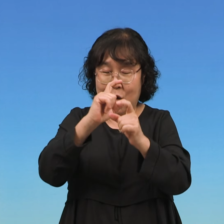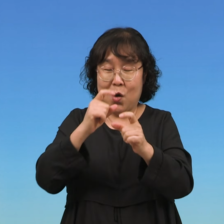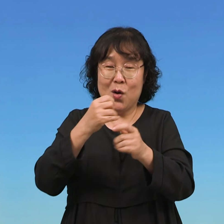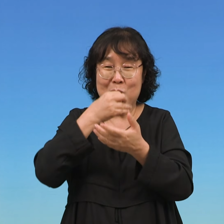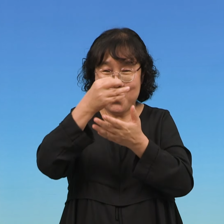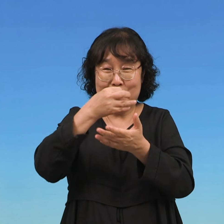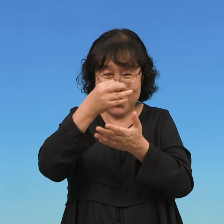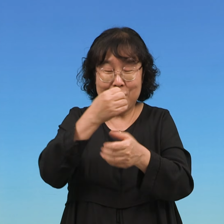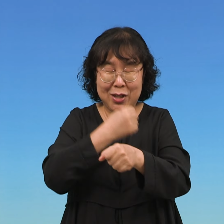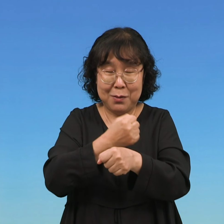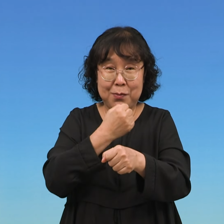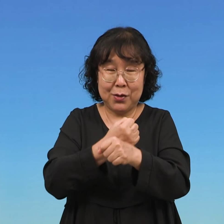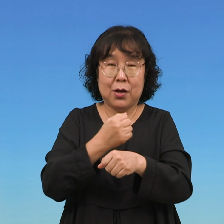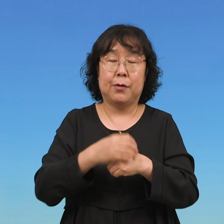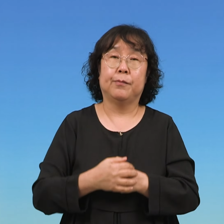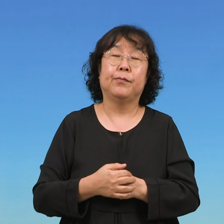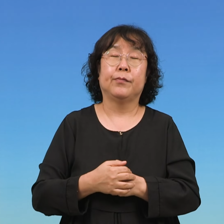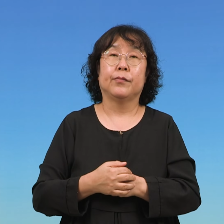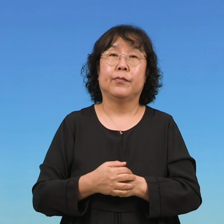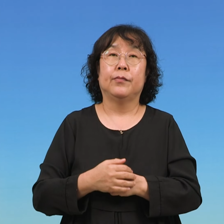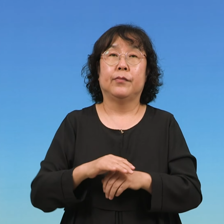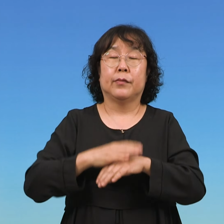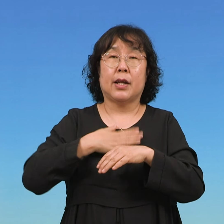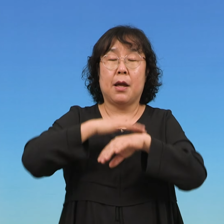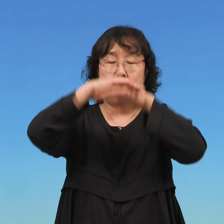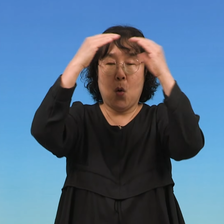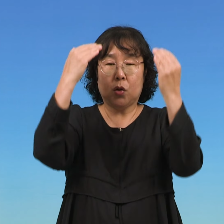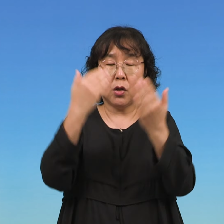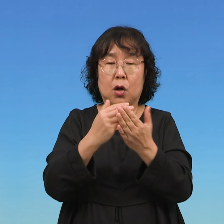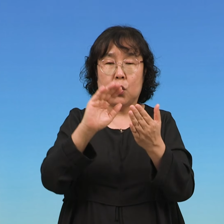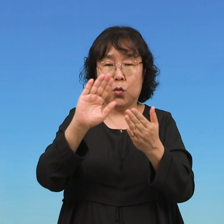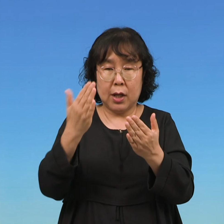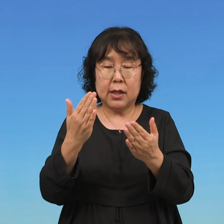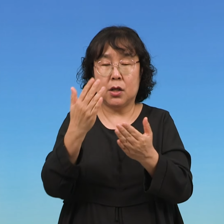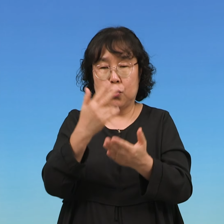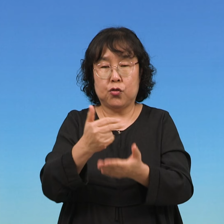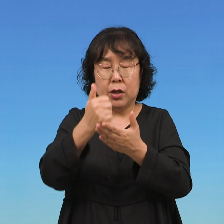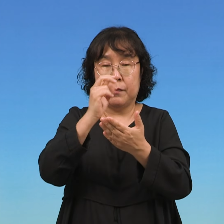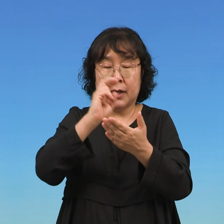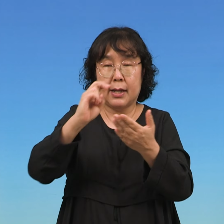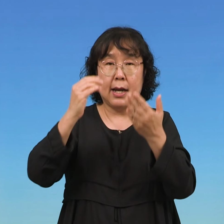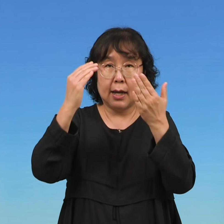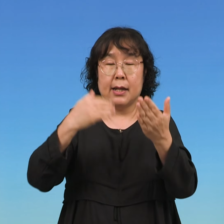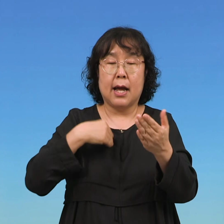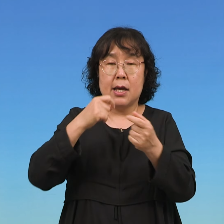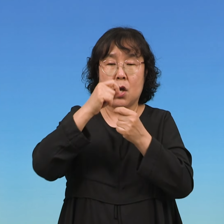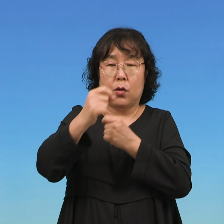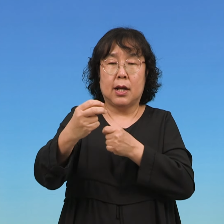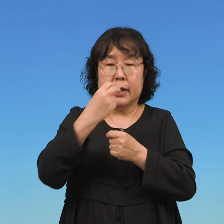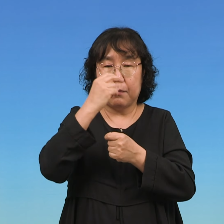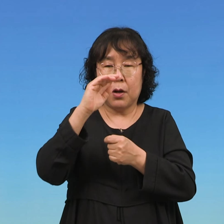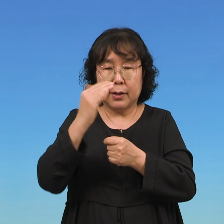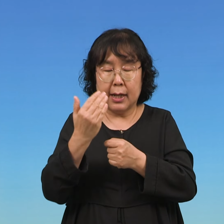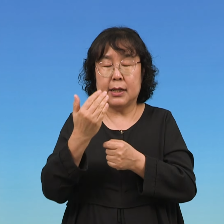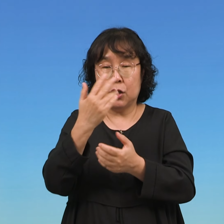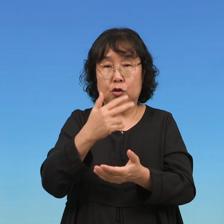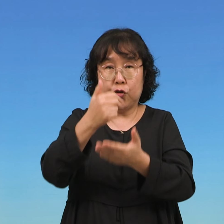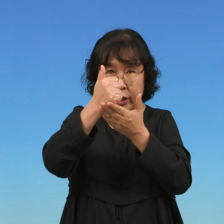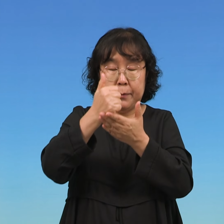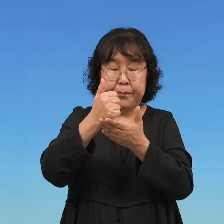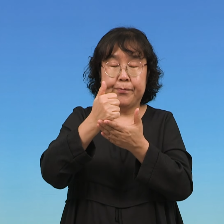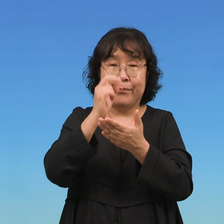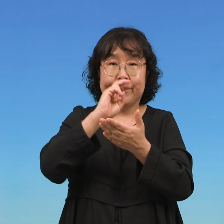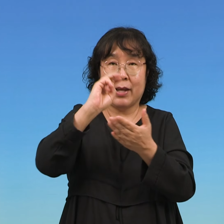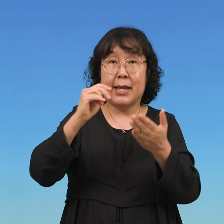한 분으로 나는 만족해 나의 모든 것 되신 주를 찬양해 나의 영원한 생명 되신 예수님 목소리 높여 찬양해